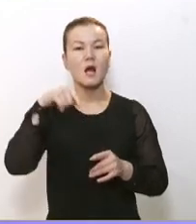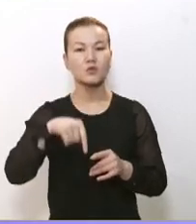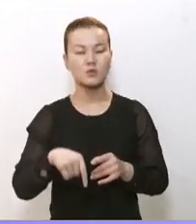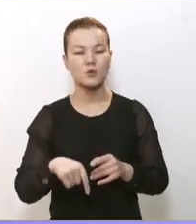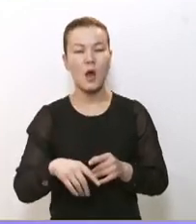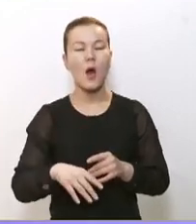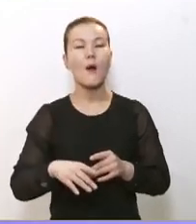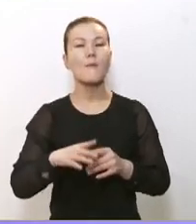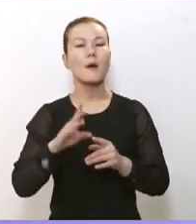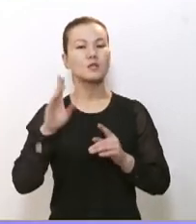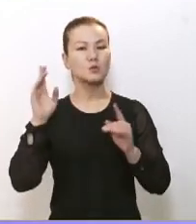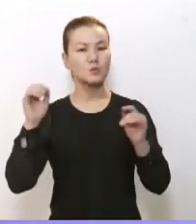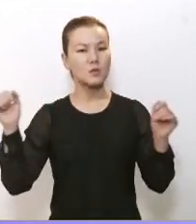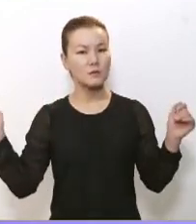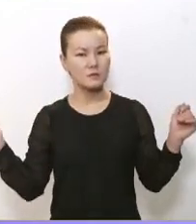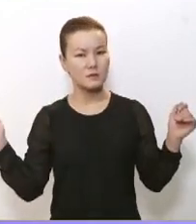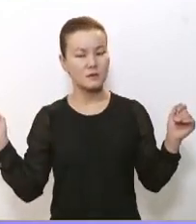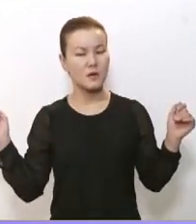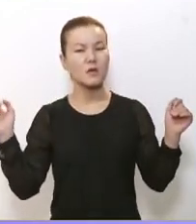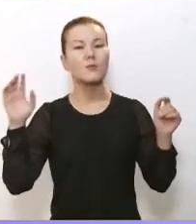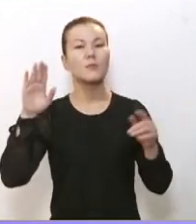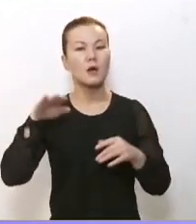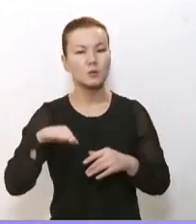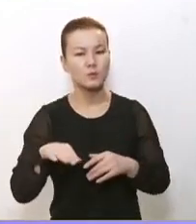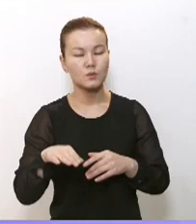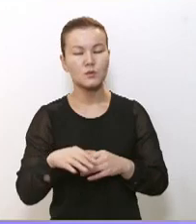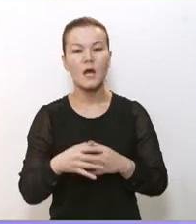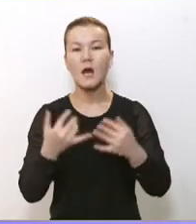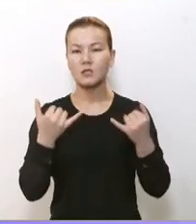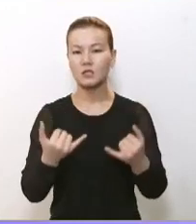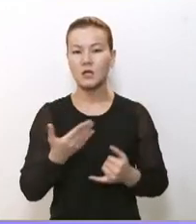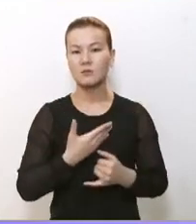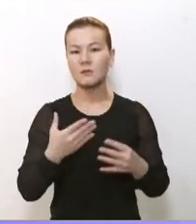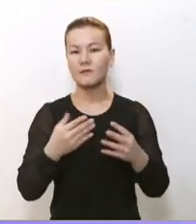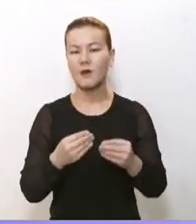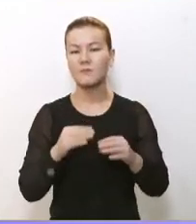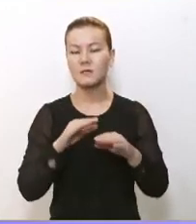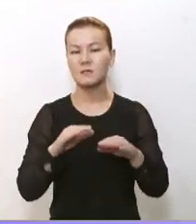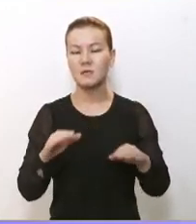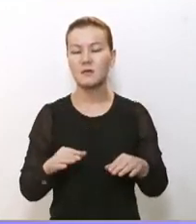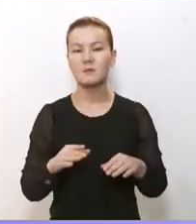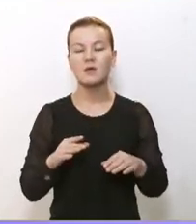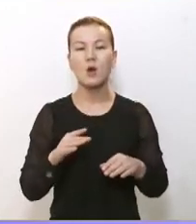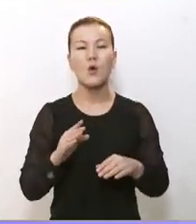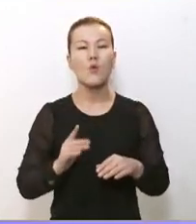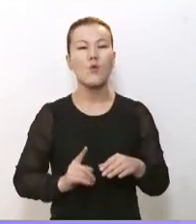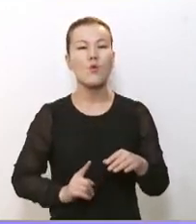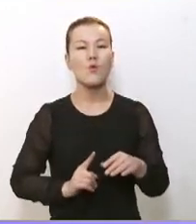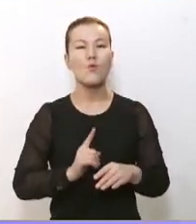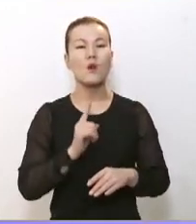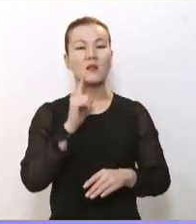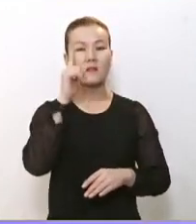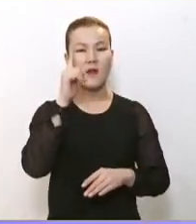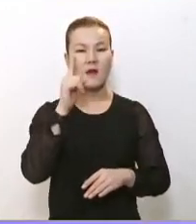Потянуться назад, прогнуться. А сейчас мы с вами, дети, улетаем на